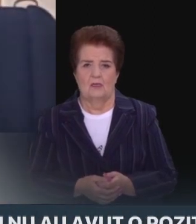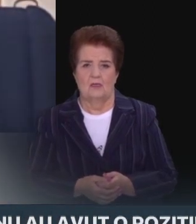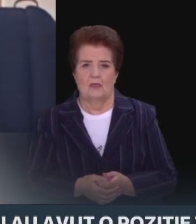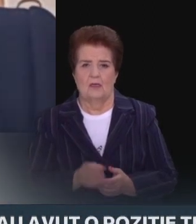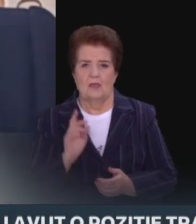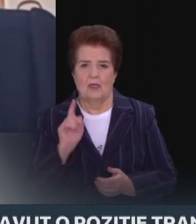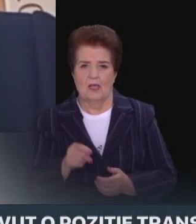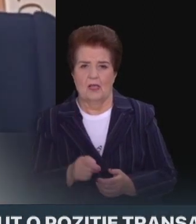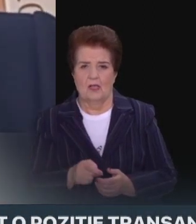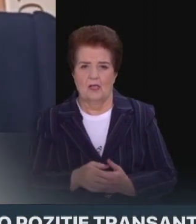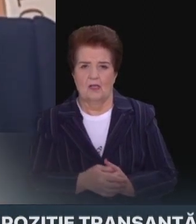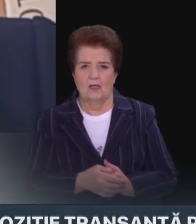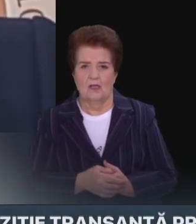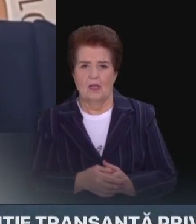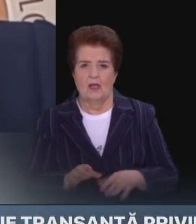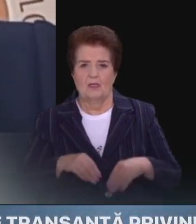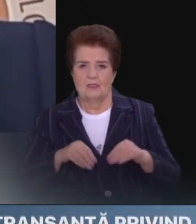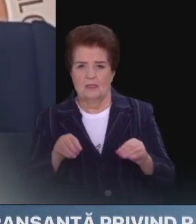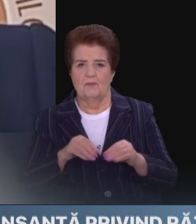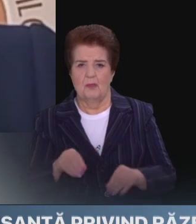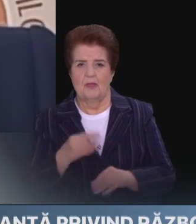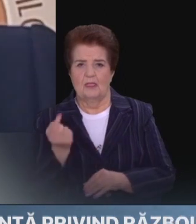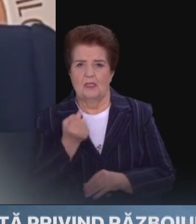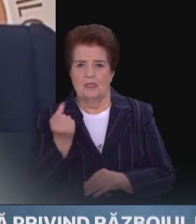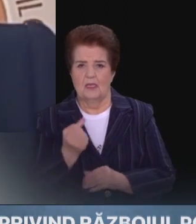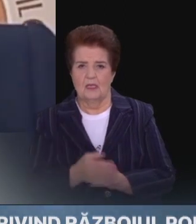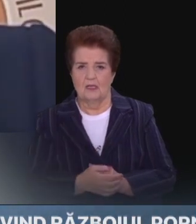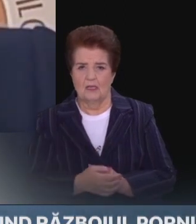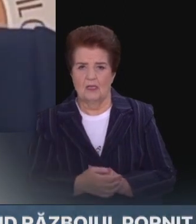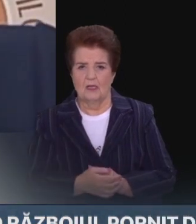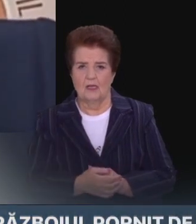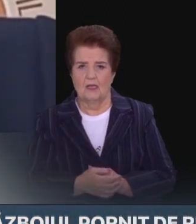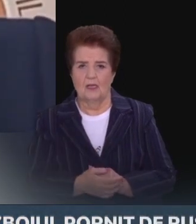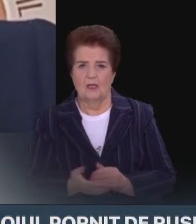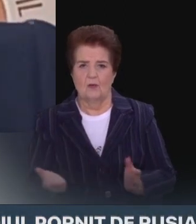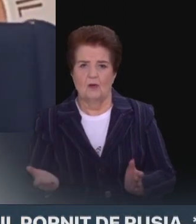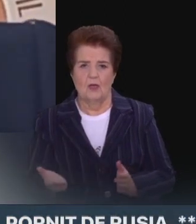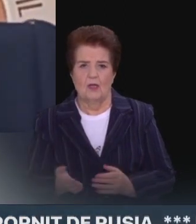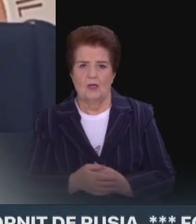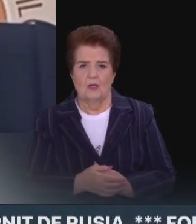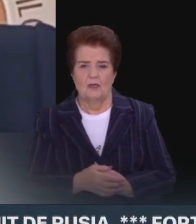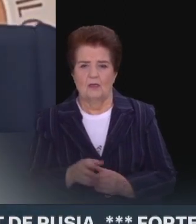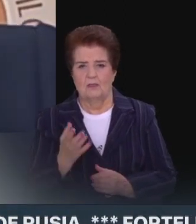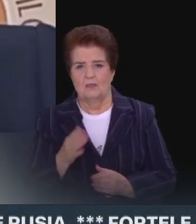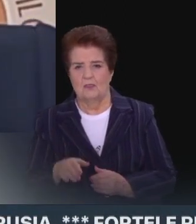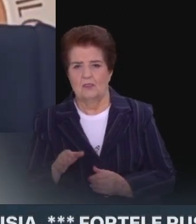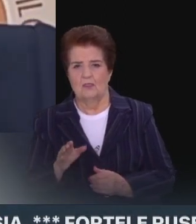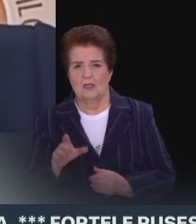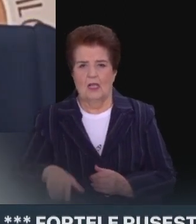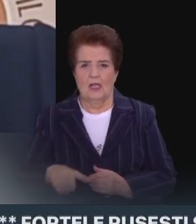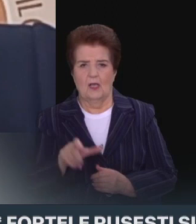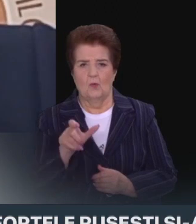iar mai ales semănăturile de grâu, noi nu prea avem experiență ca să le irigăm chiar din râurile Nistru și Prut,